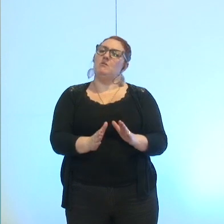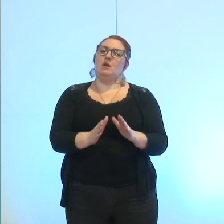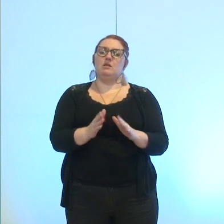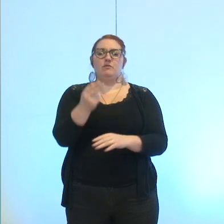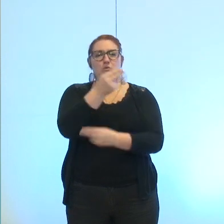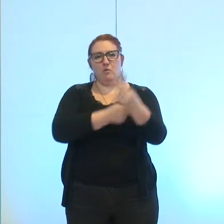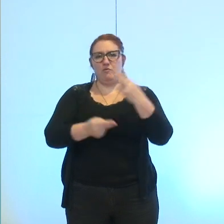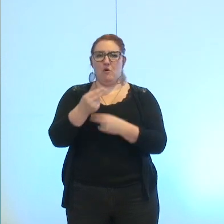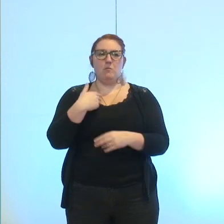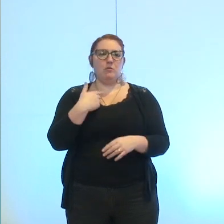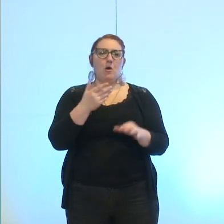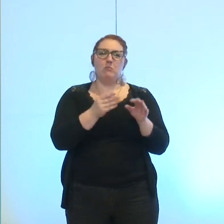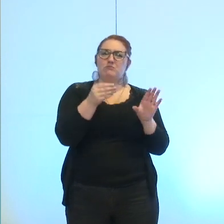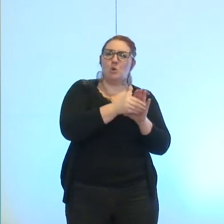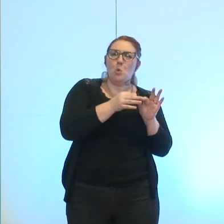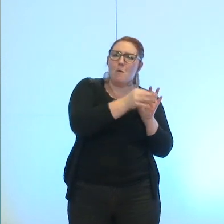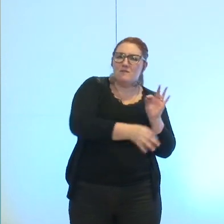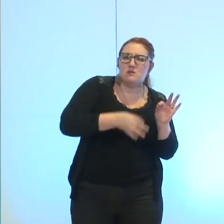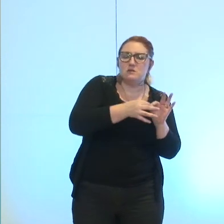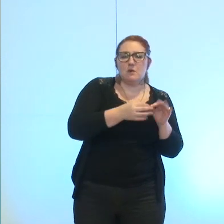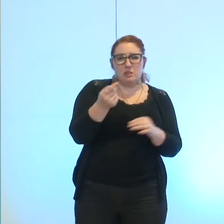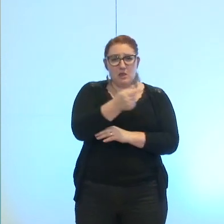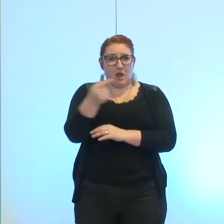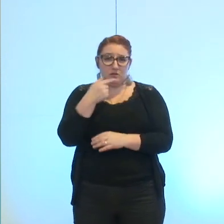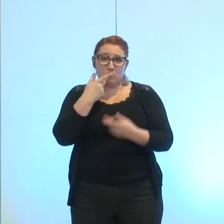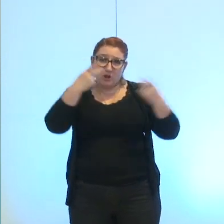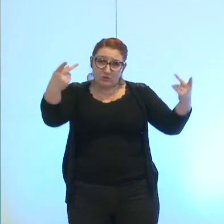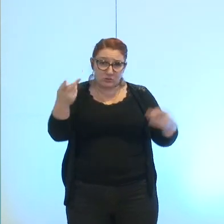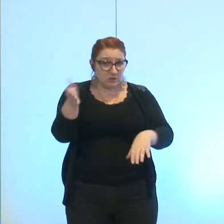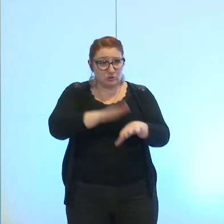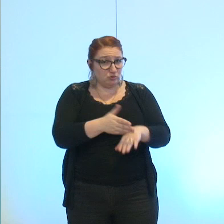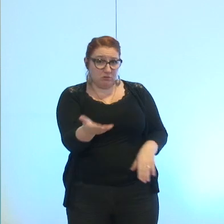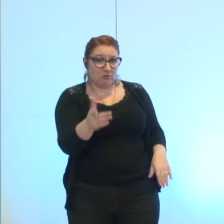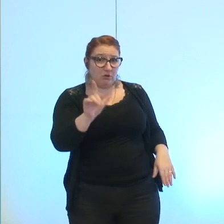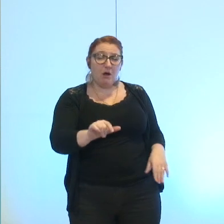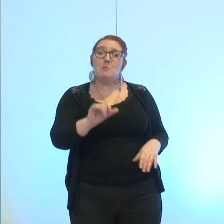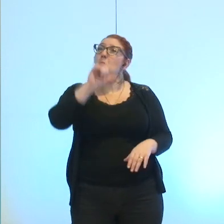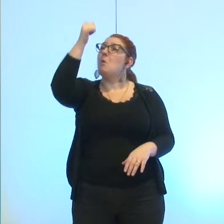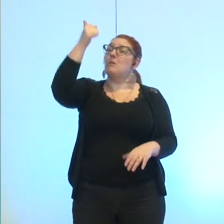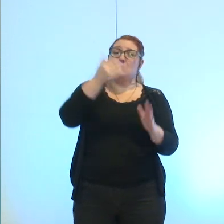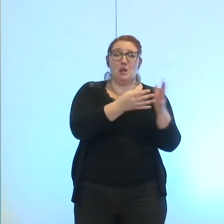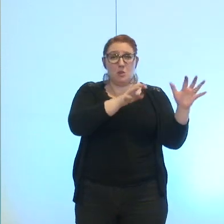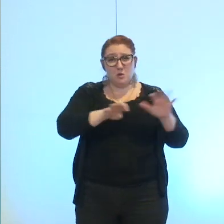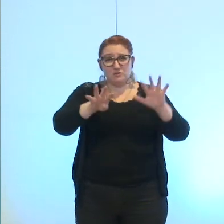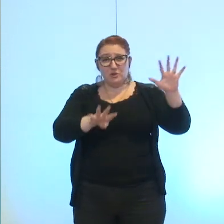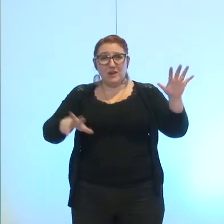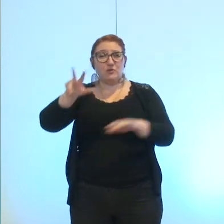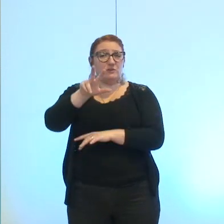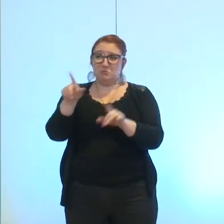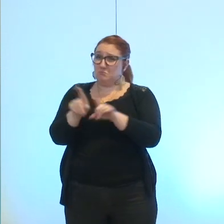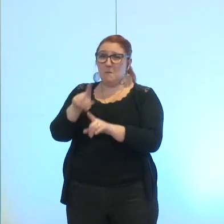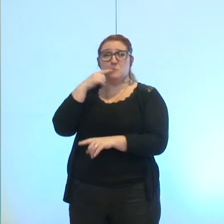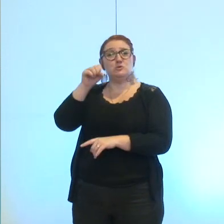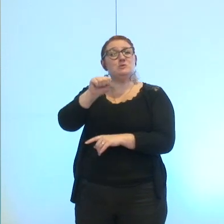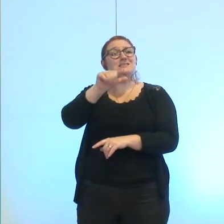négatif un autofinancement négatif c'est ce qui est arrivé le premier depuis 1998 comme l' souligné l'a souligné monsieur